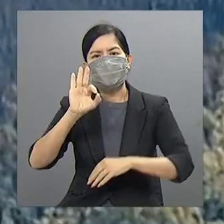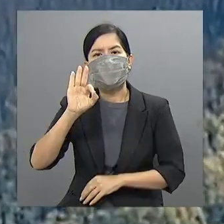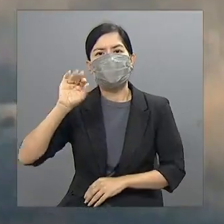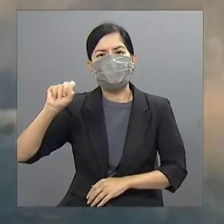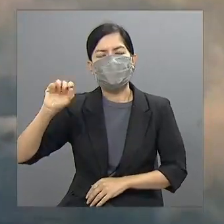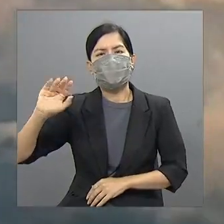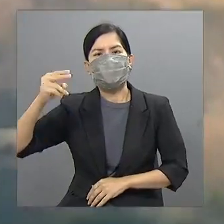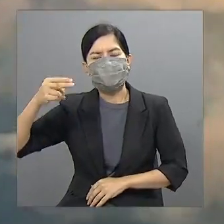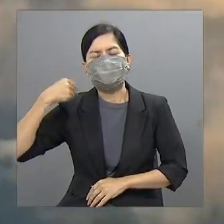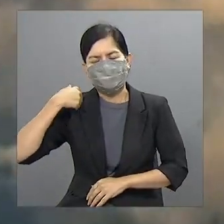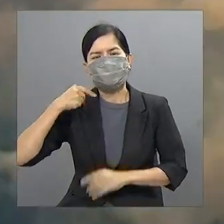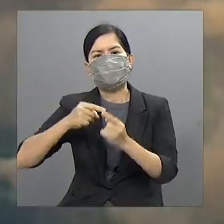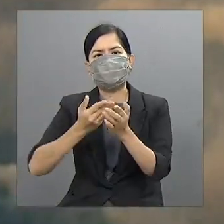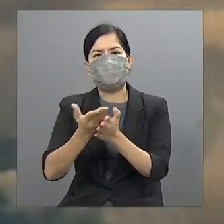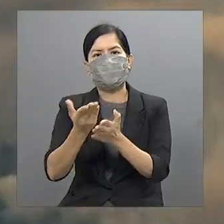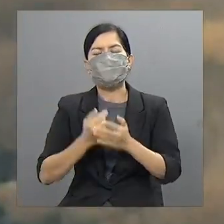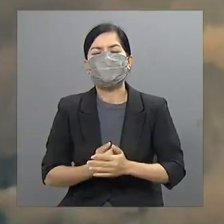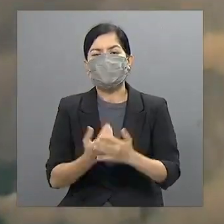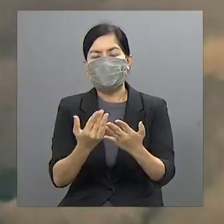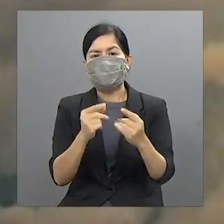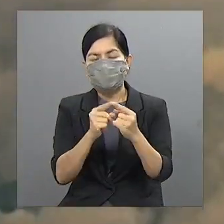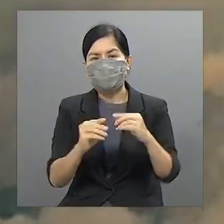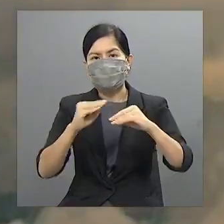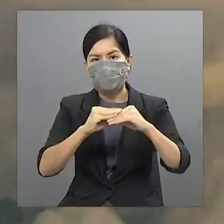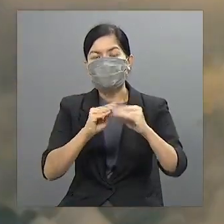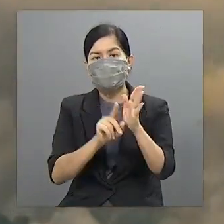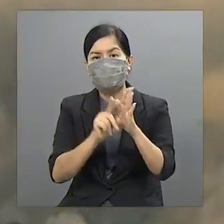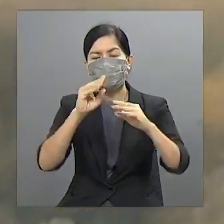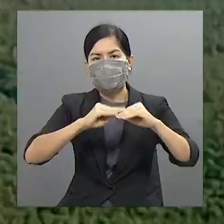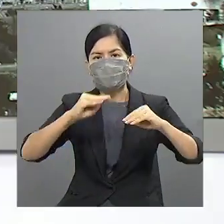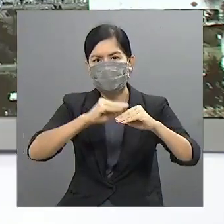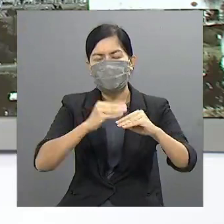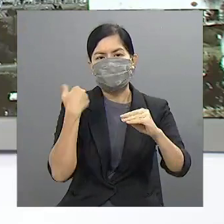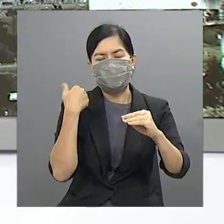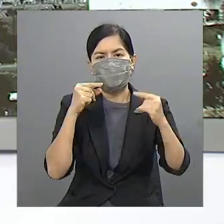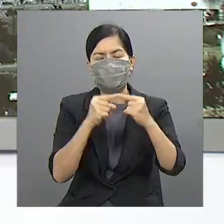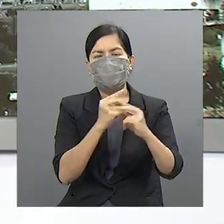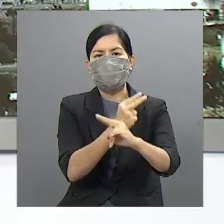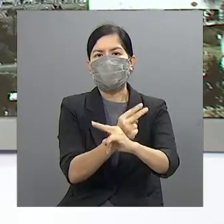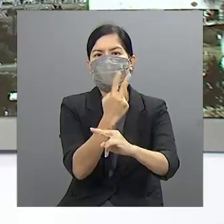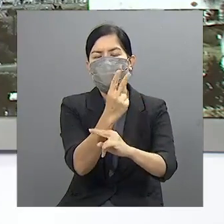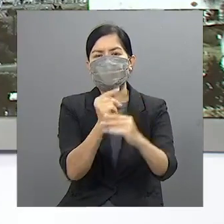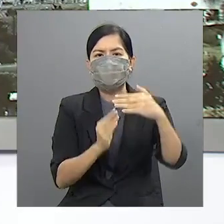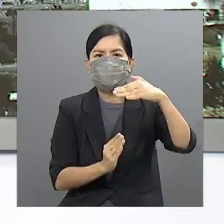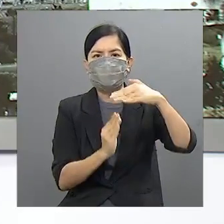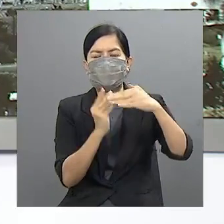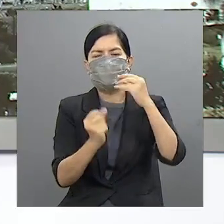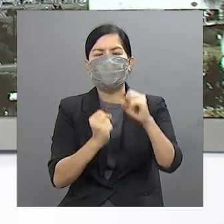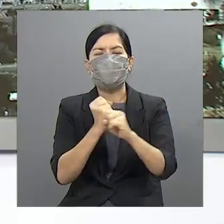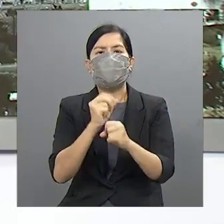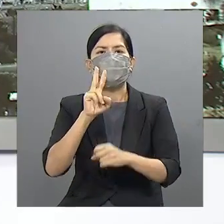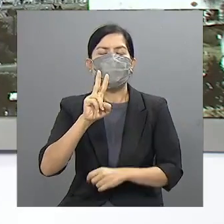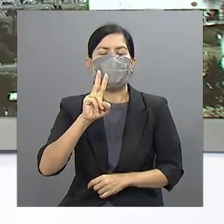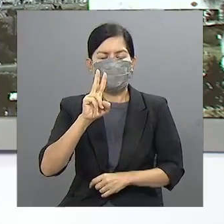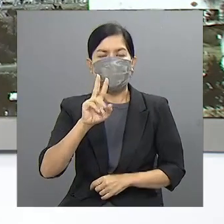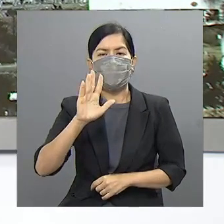และตัวเลขนี้จะเพิ่มขึ้นเกือบ2เท่าภายในปี2060นะคะนอกจากตัวเงินมหาศาลแล้วเนี่ยผล